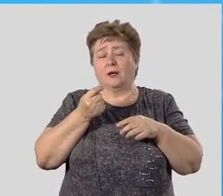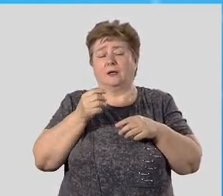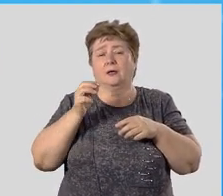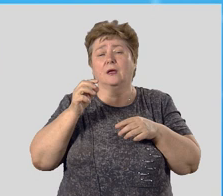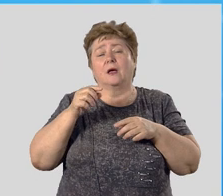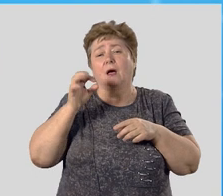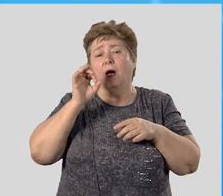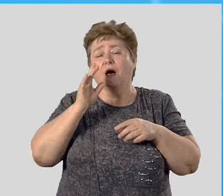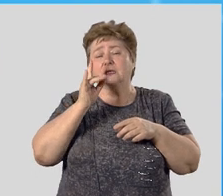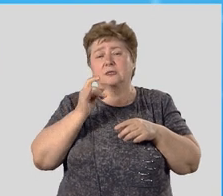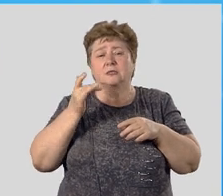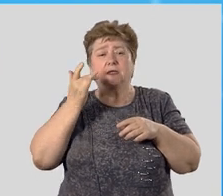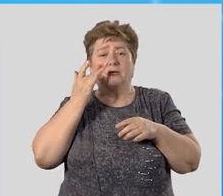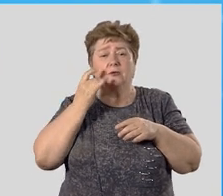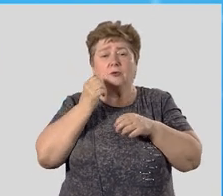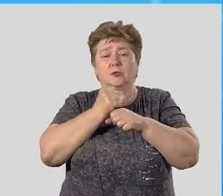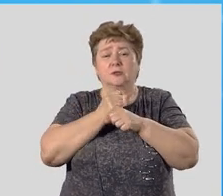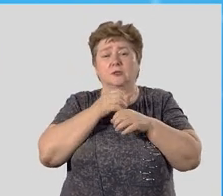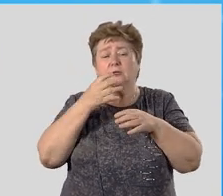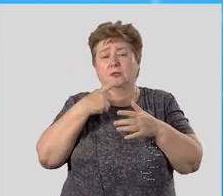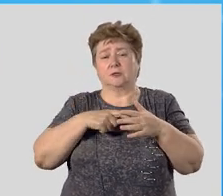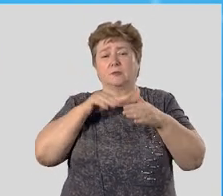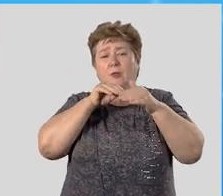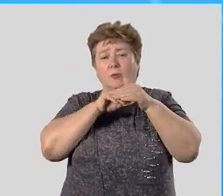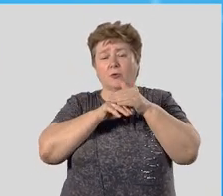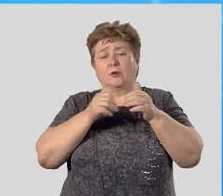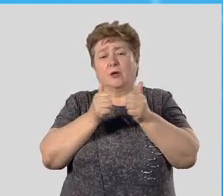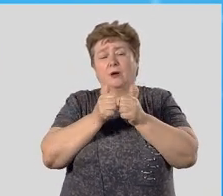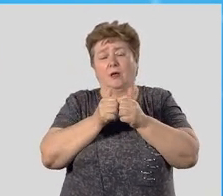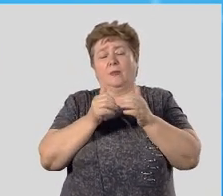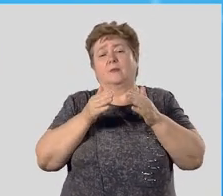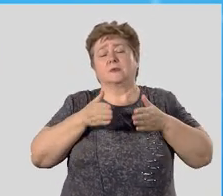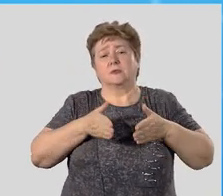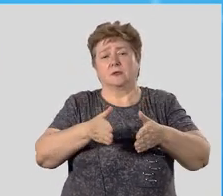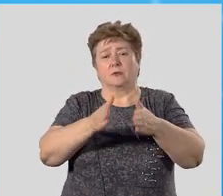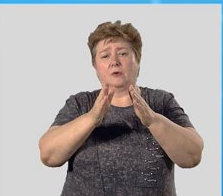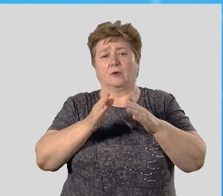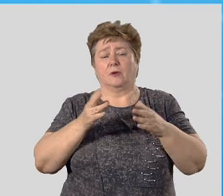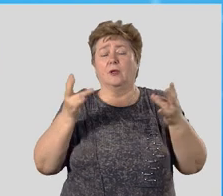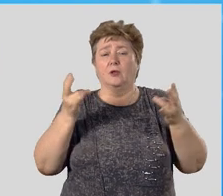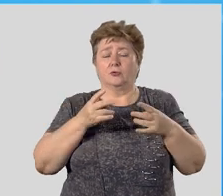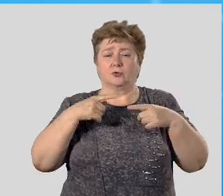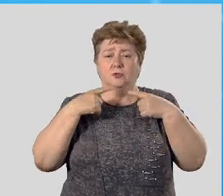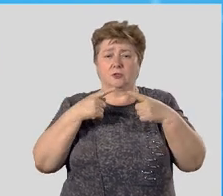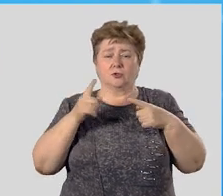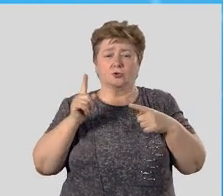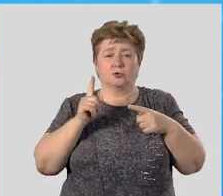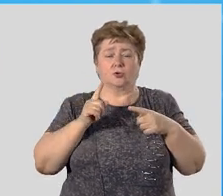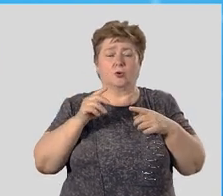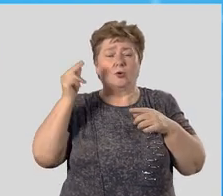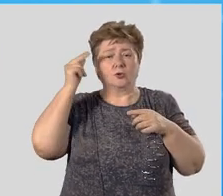осы, устроившей себе норку возле дороги. Надо сказать,